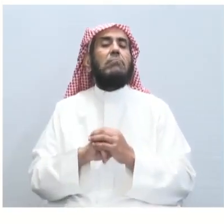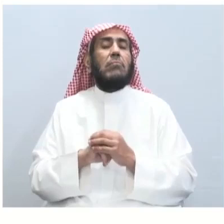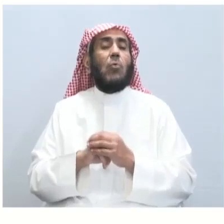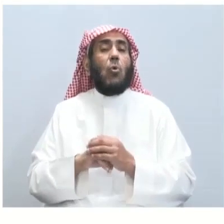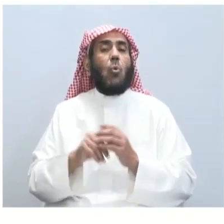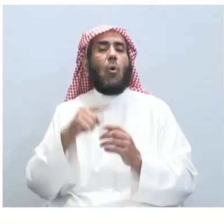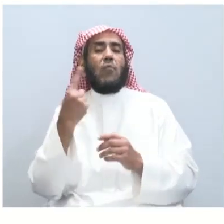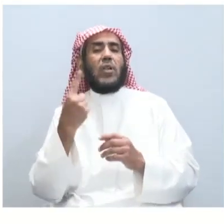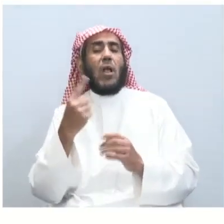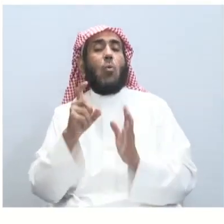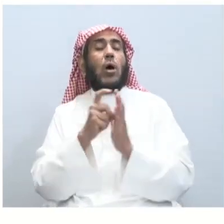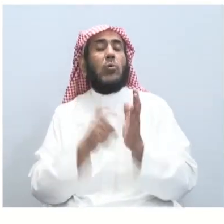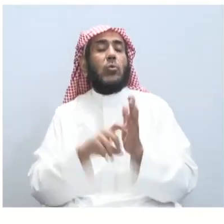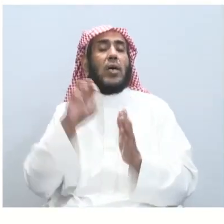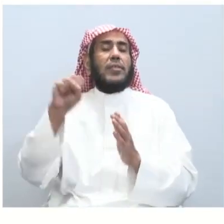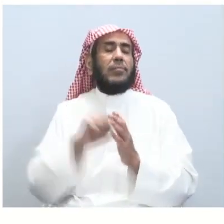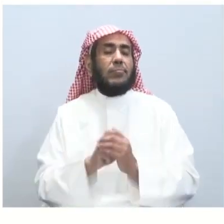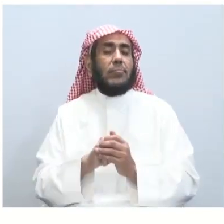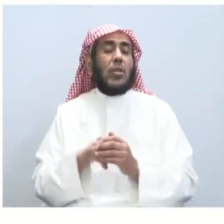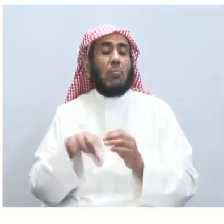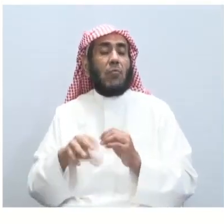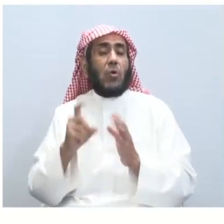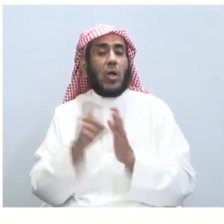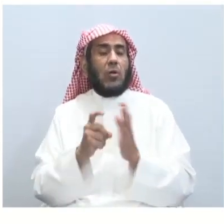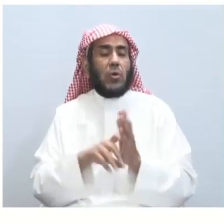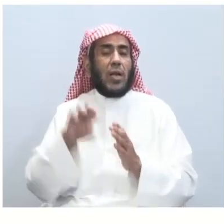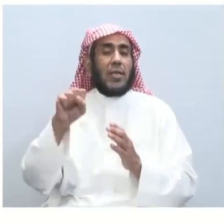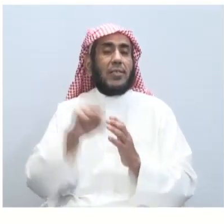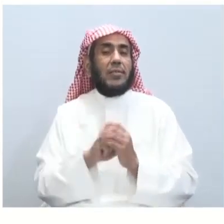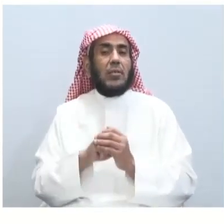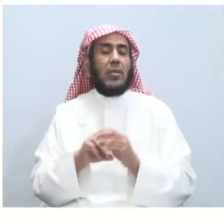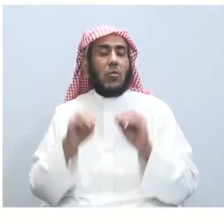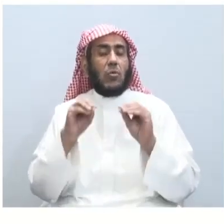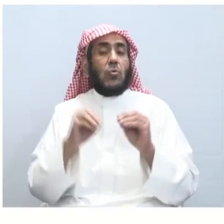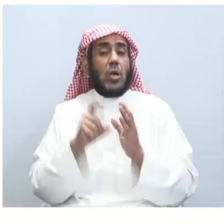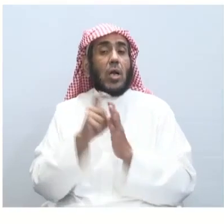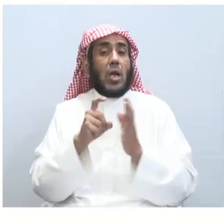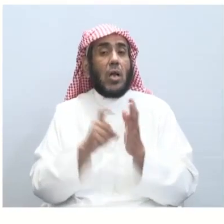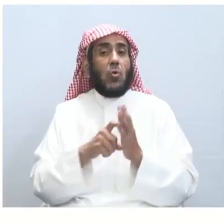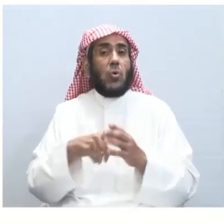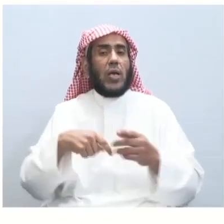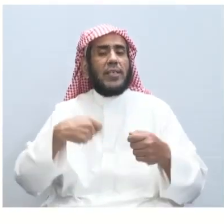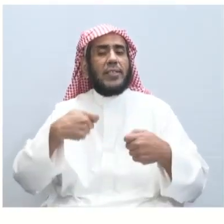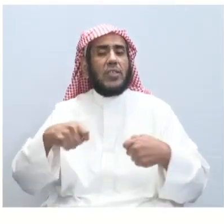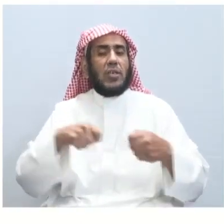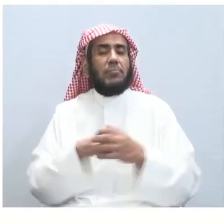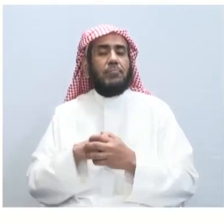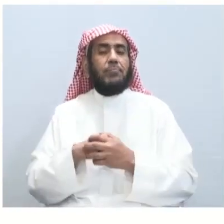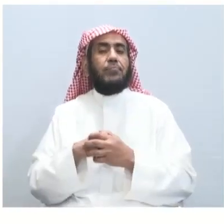وافرد له قانون خاص ايضا من فروع القانون الخاص نذكر القانون التجاري